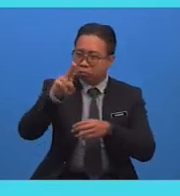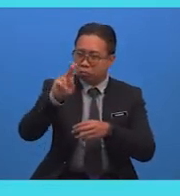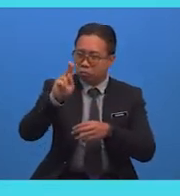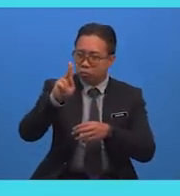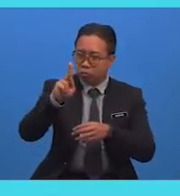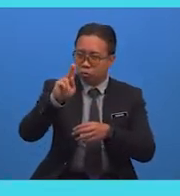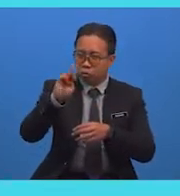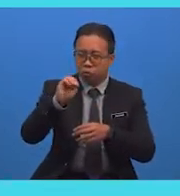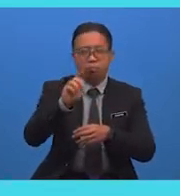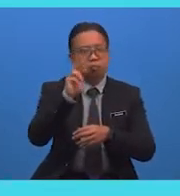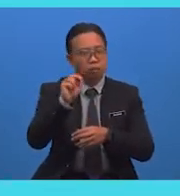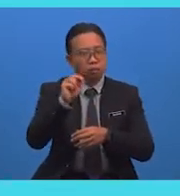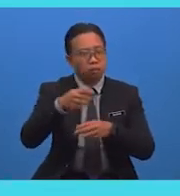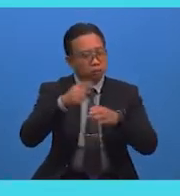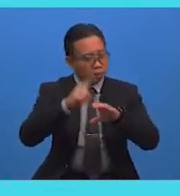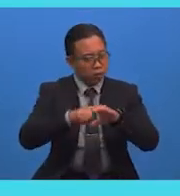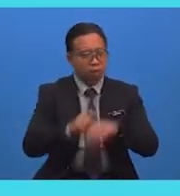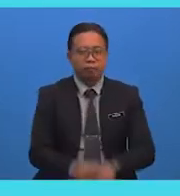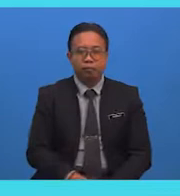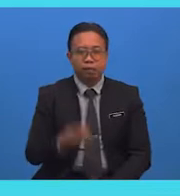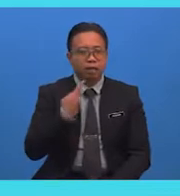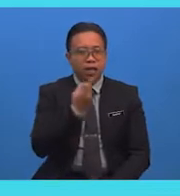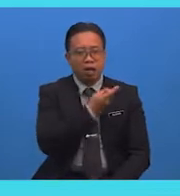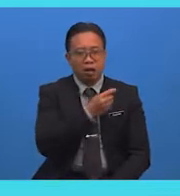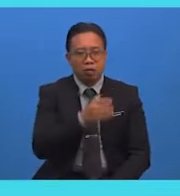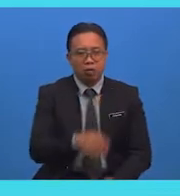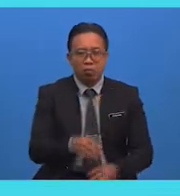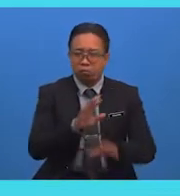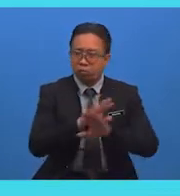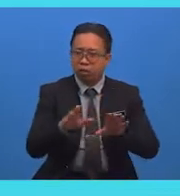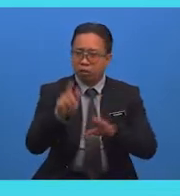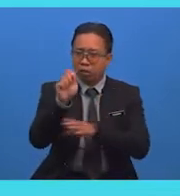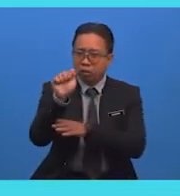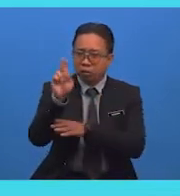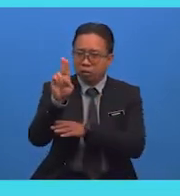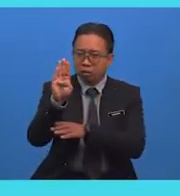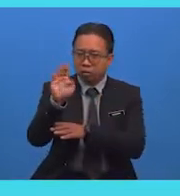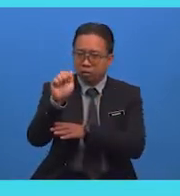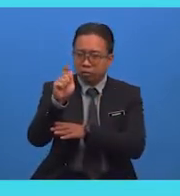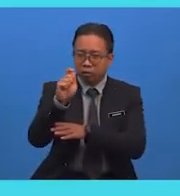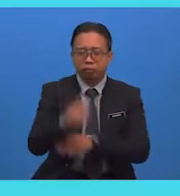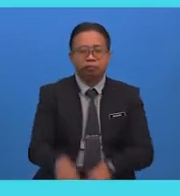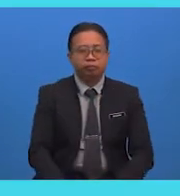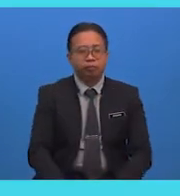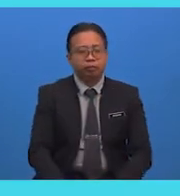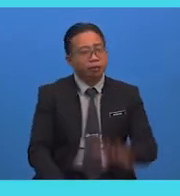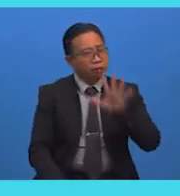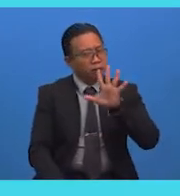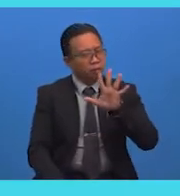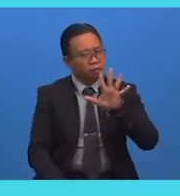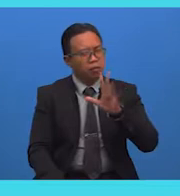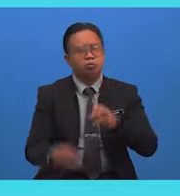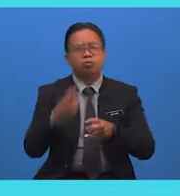dibalas di akhirat kelak jika kita tidak bertaubat. Yang kelima pula ialah sukar memahami ilmu